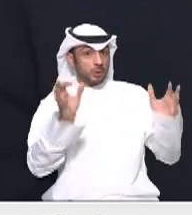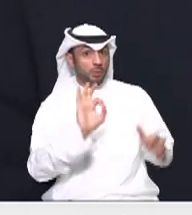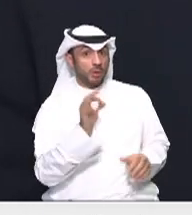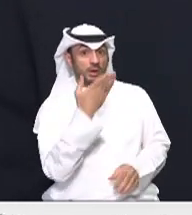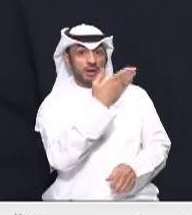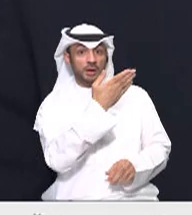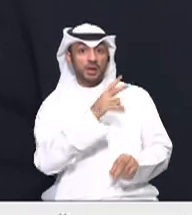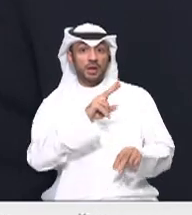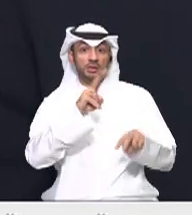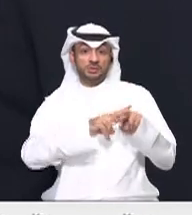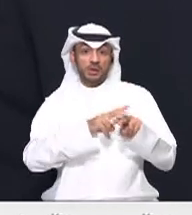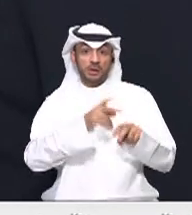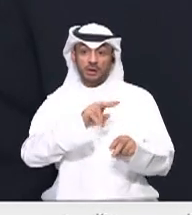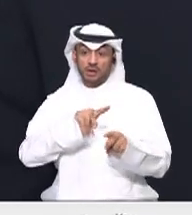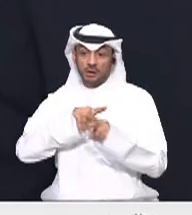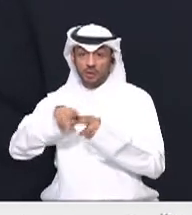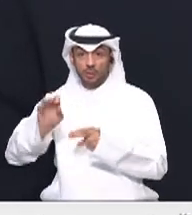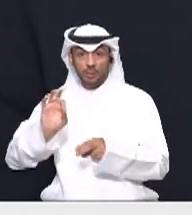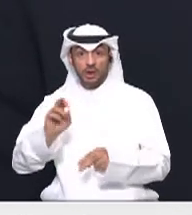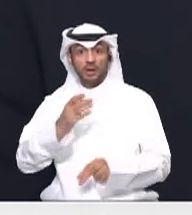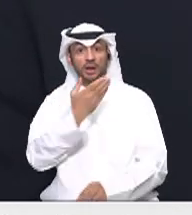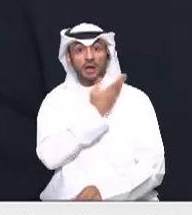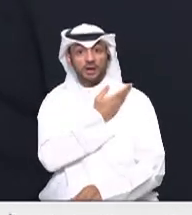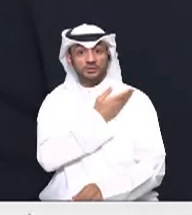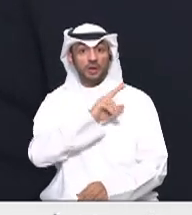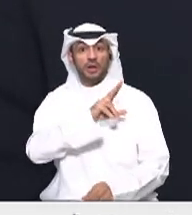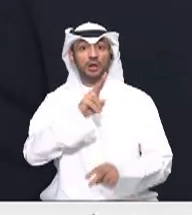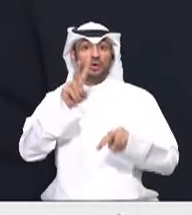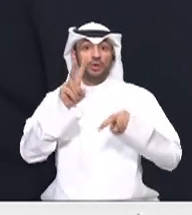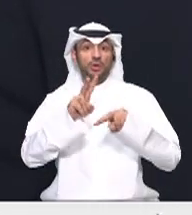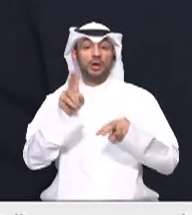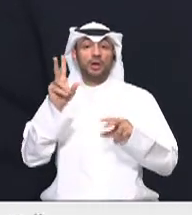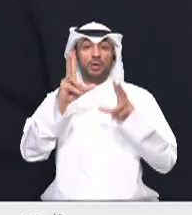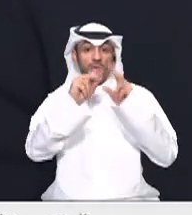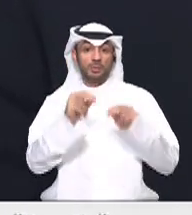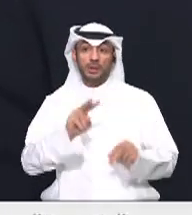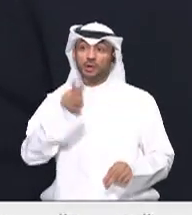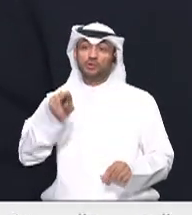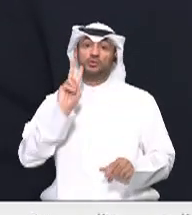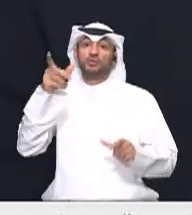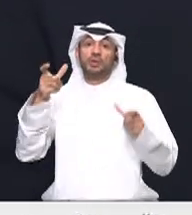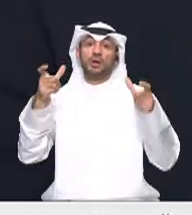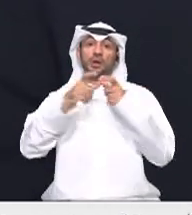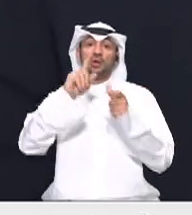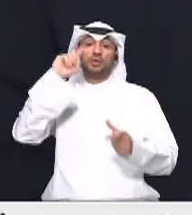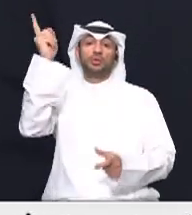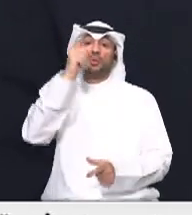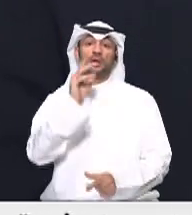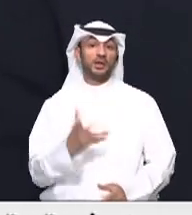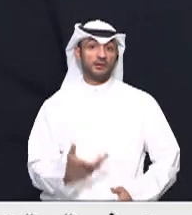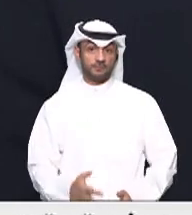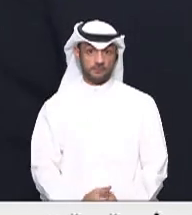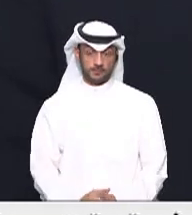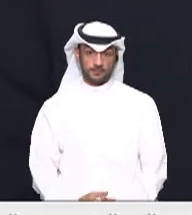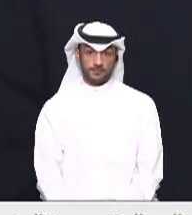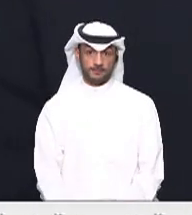ولبنان والتحديات الأخرى التي تواجه المجتمع الدولي، منور تفضل.